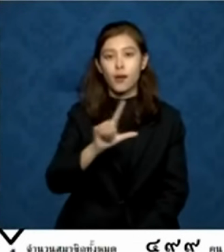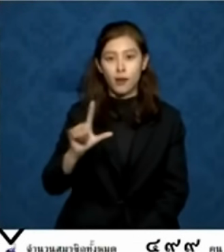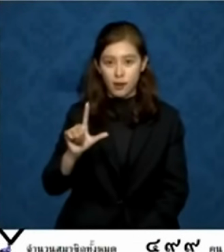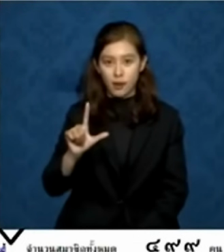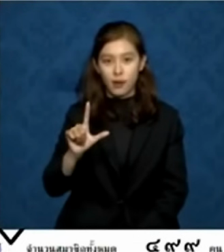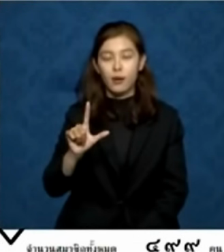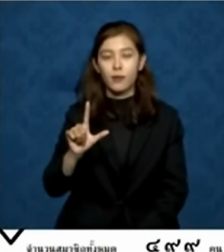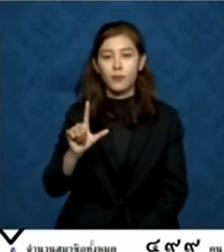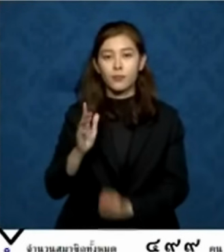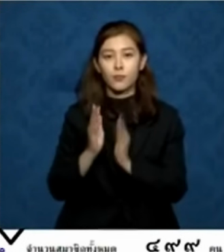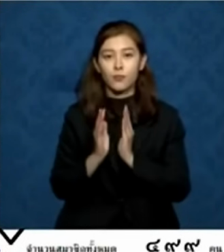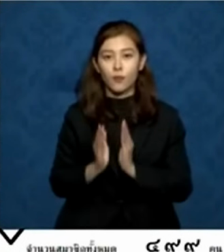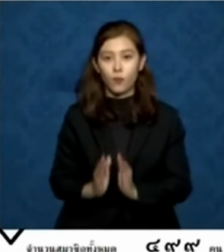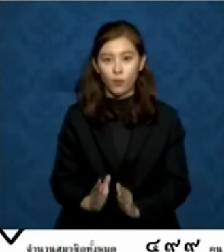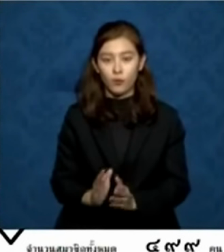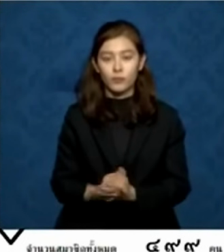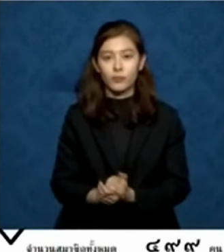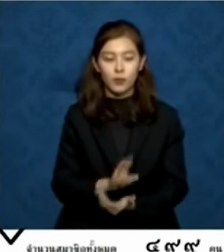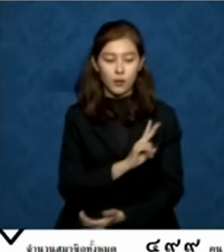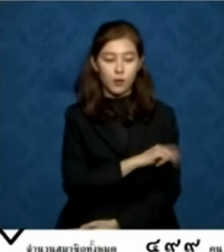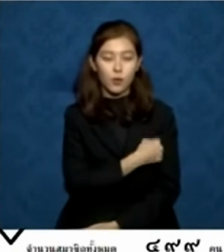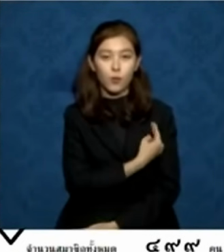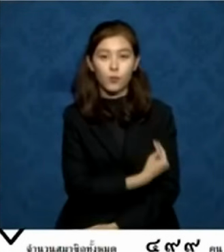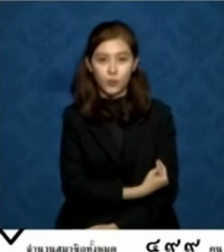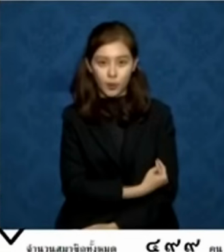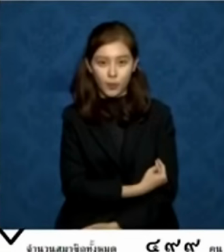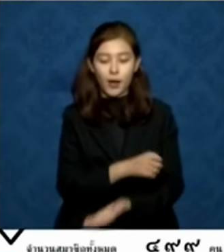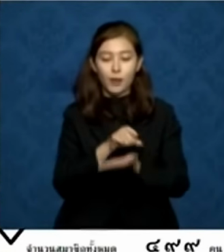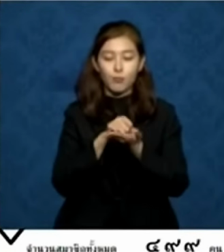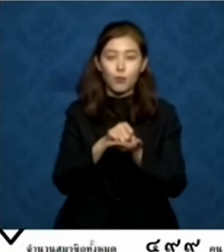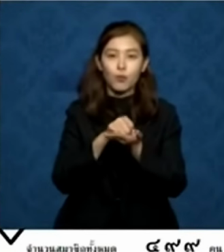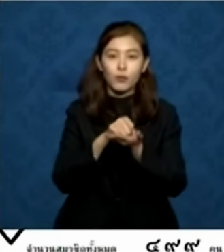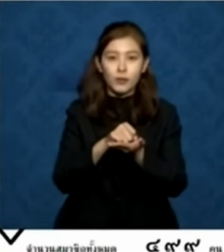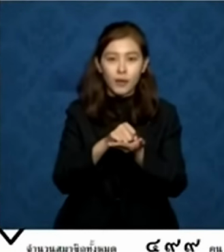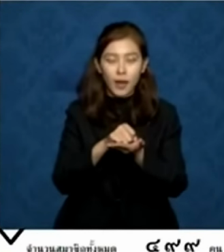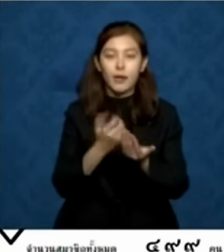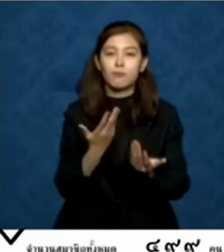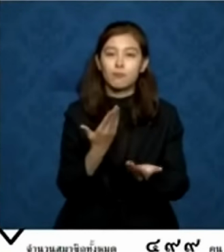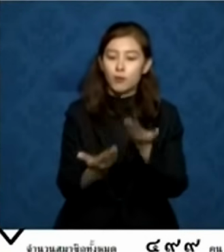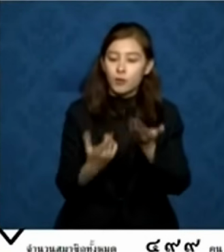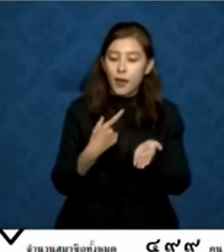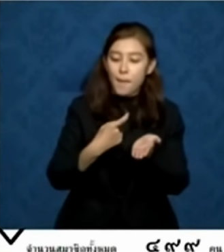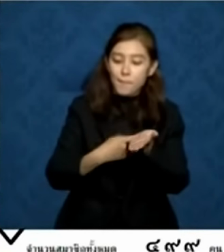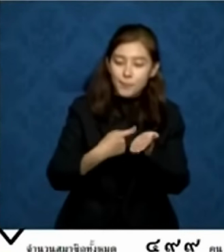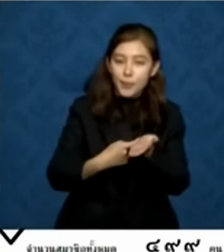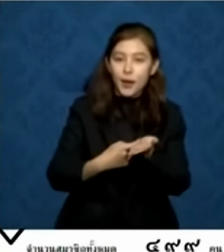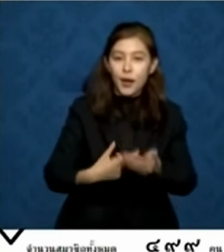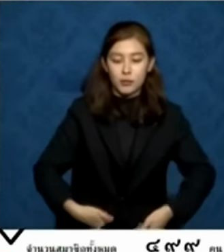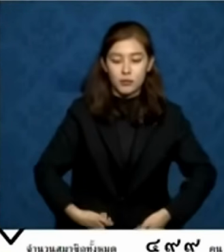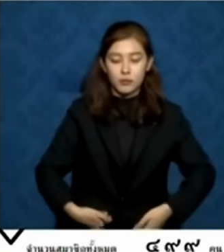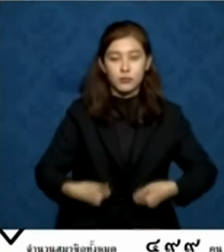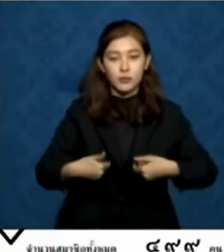ารถเข้าถึงบริการทางการแพทย์และระบบสาธารณสุขภายใต้ระบบประกันสุขภาพที่ทั่วถึง